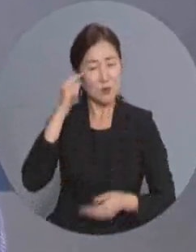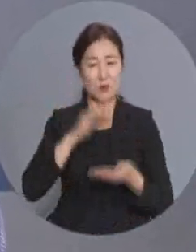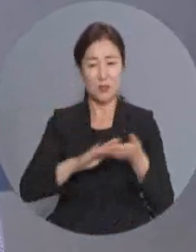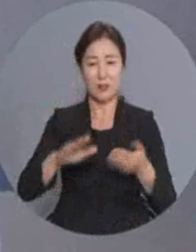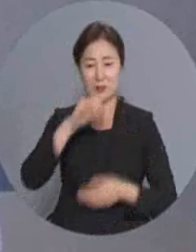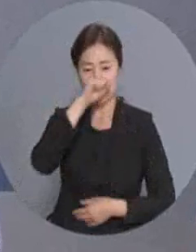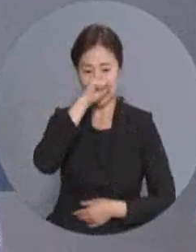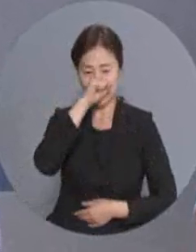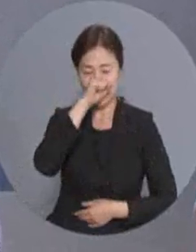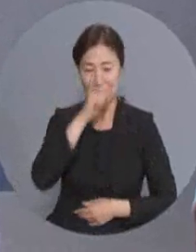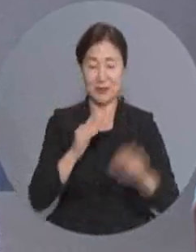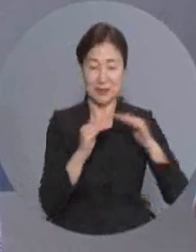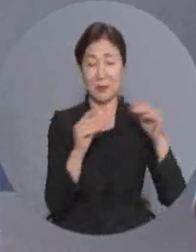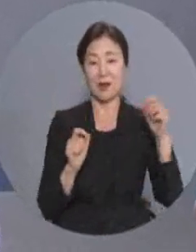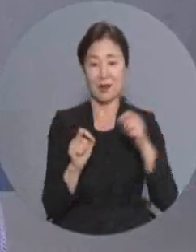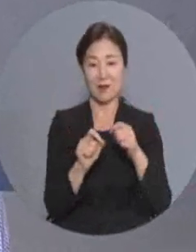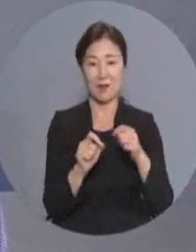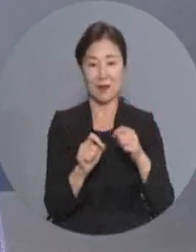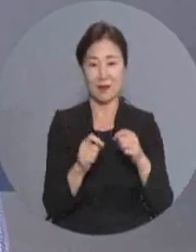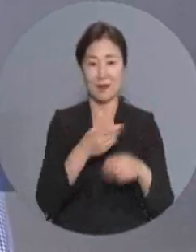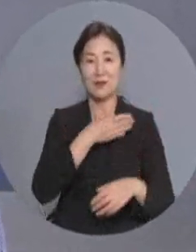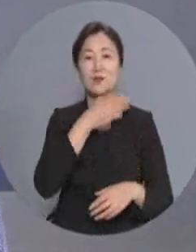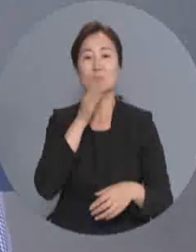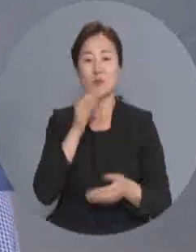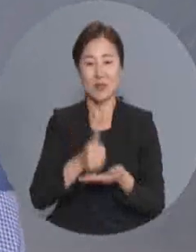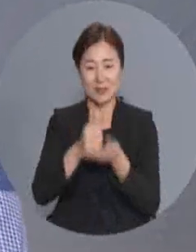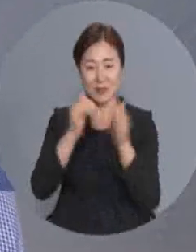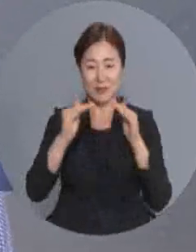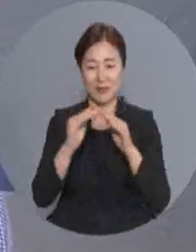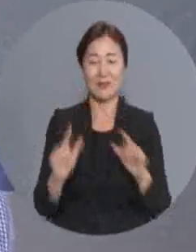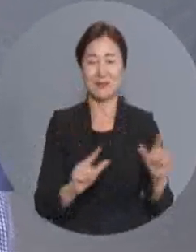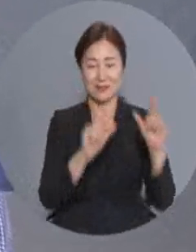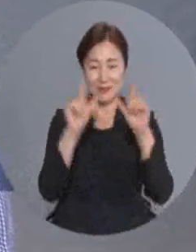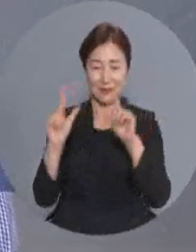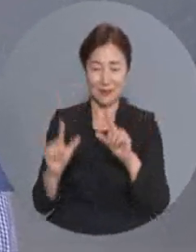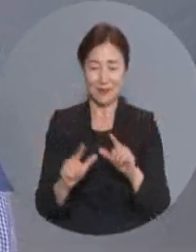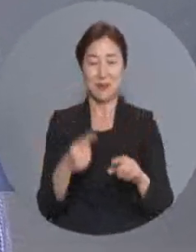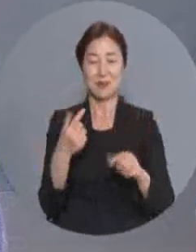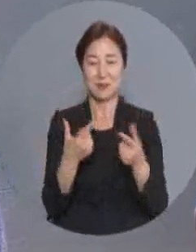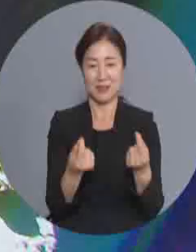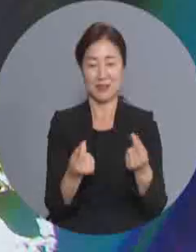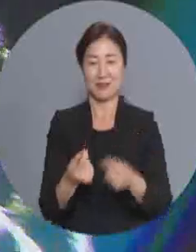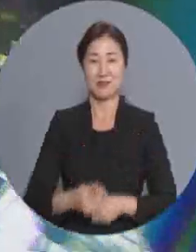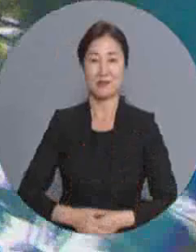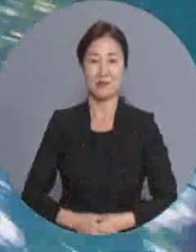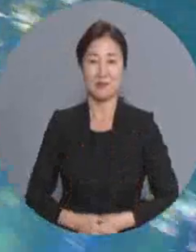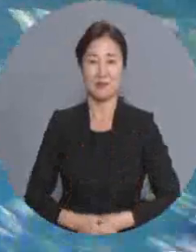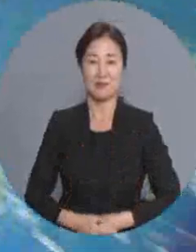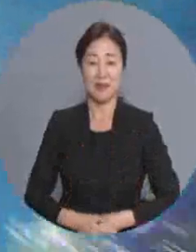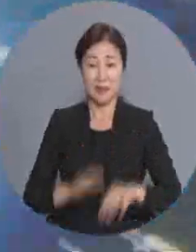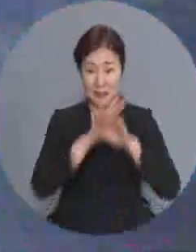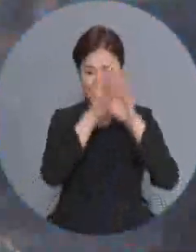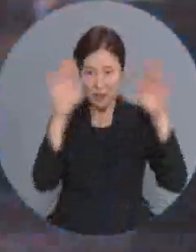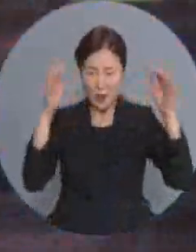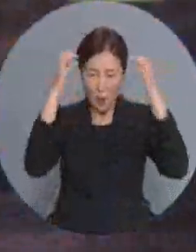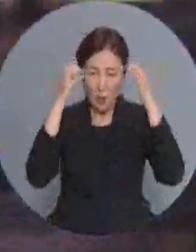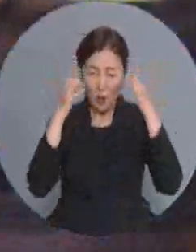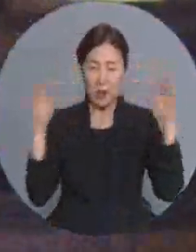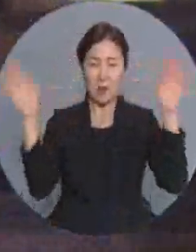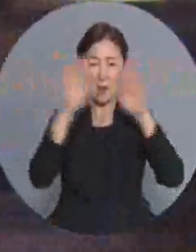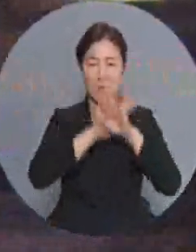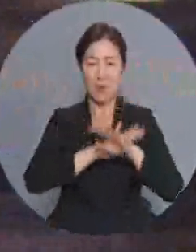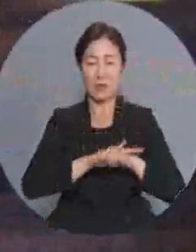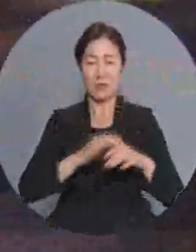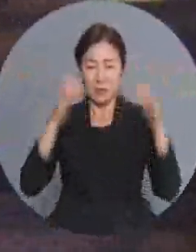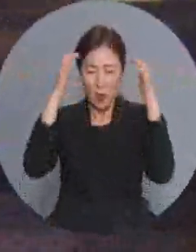좋으니까 또 집 집하고 가까우니까 그렇게여 여기 노장이 살다시피 합니다 낮에는 폭염 밤에는